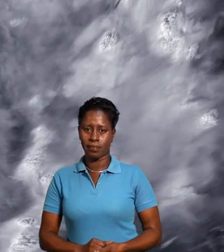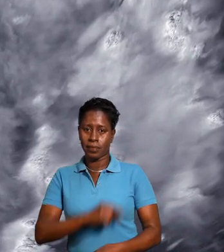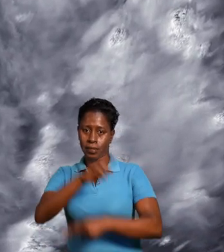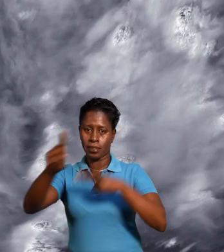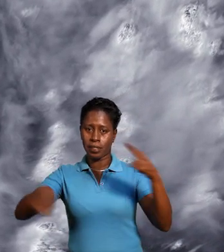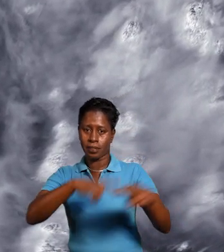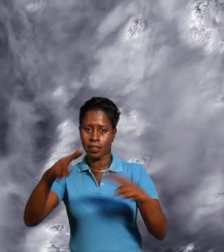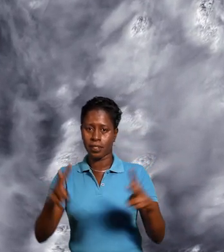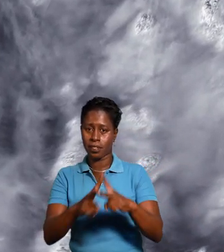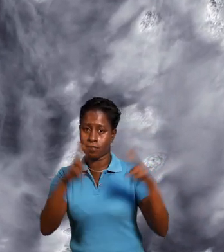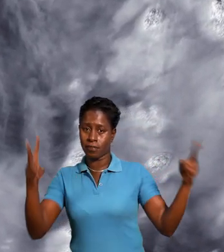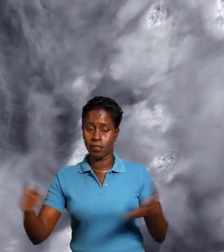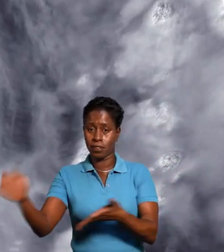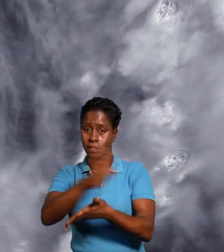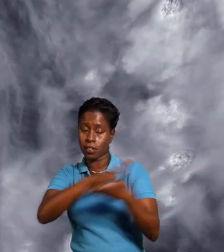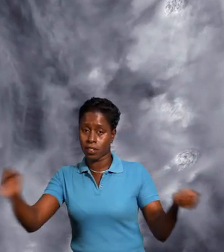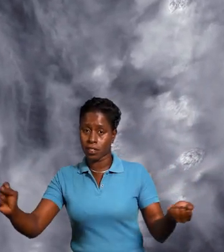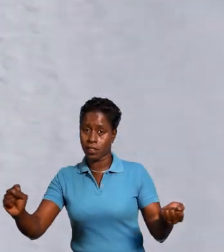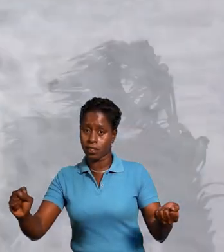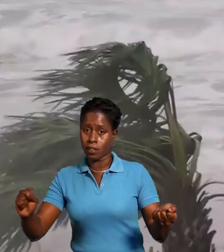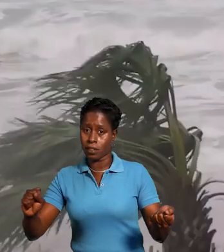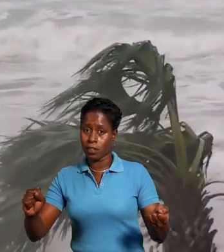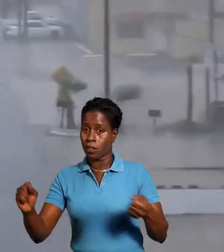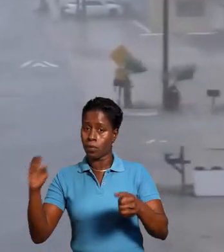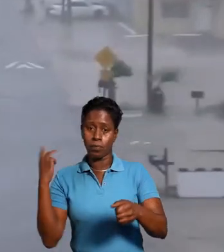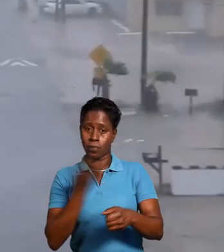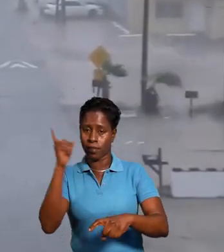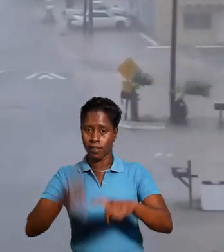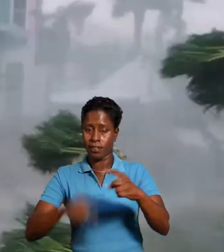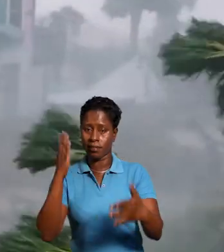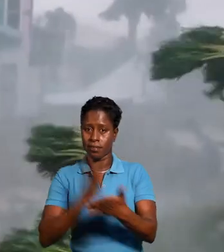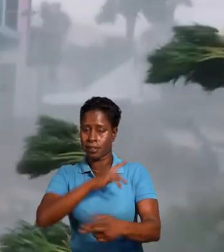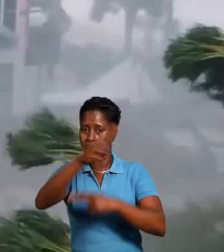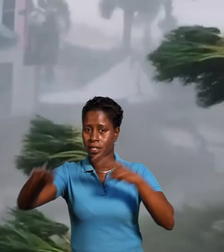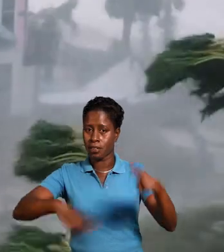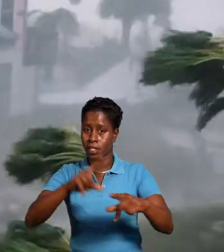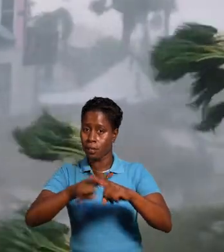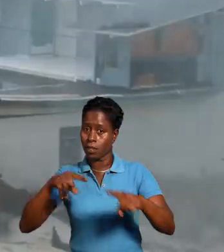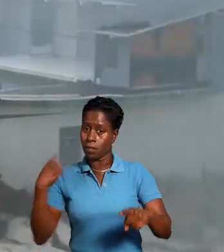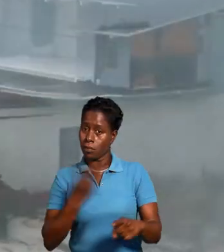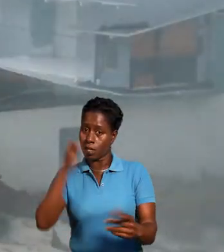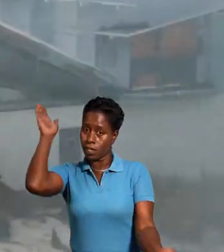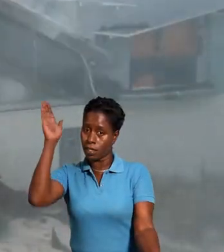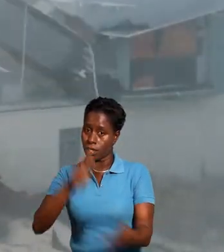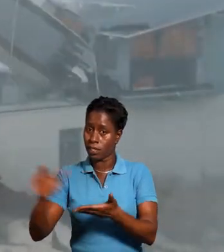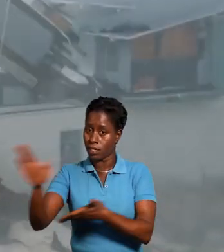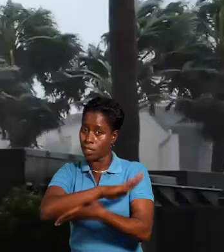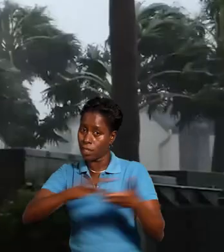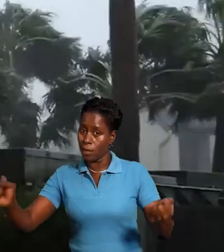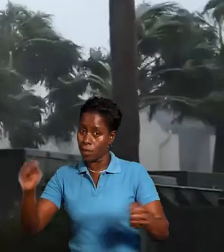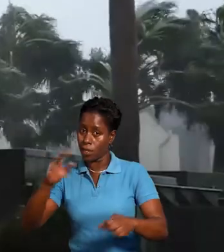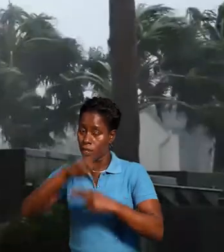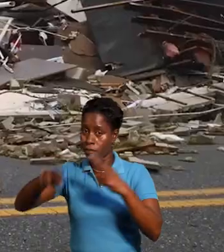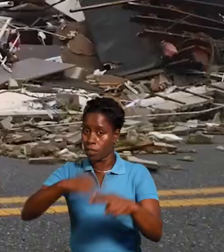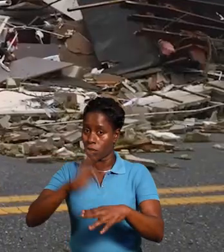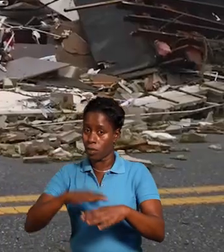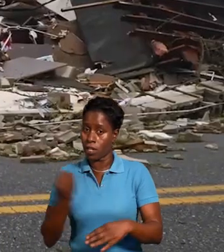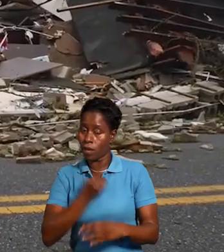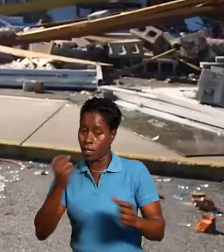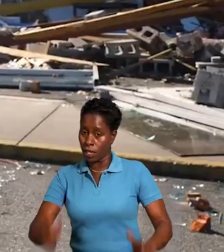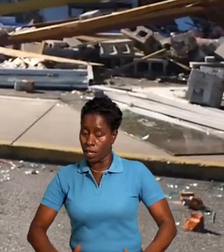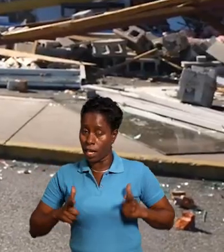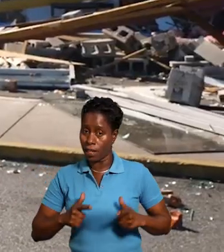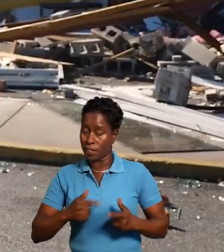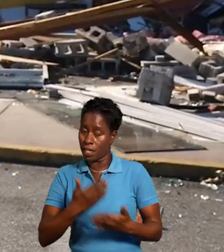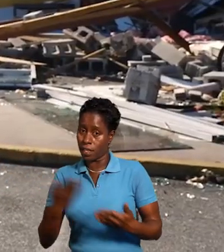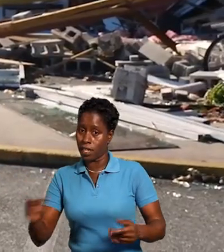Cyclone est force capable pour détruire tout ce qui est en chemin. Nous passons de bout, mais nous ça fait préparation pour protéger la vie, bien et